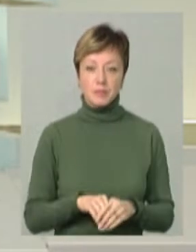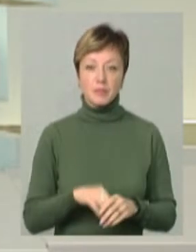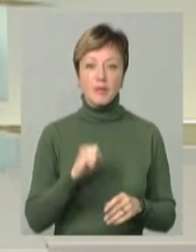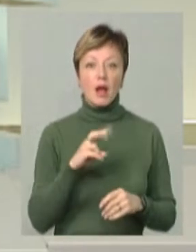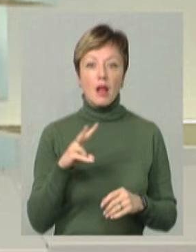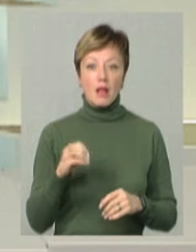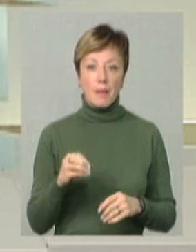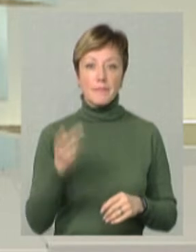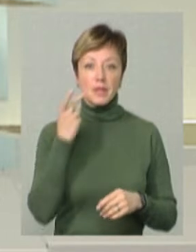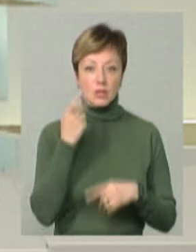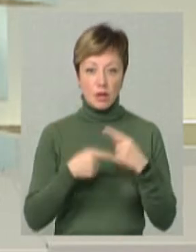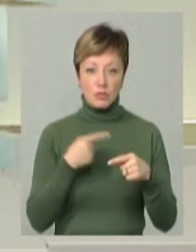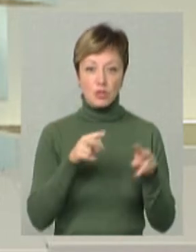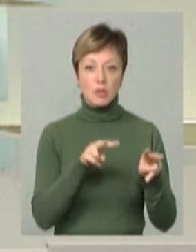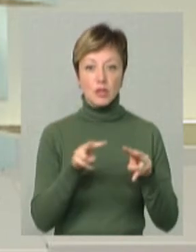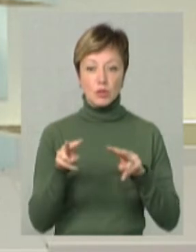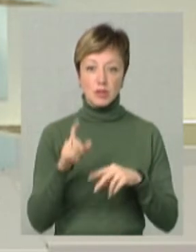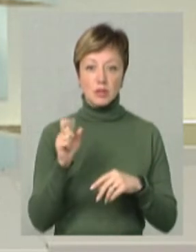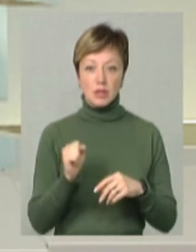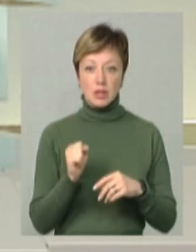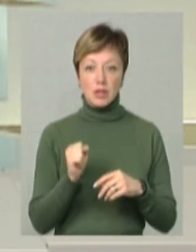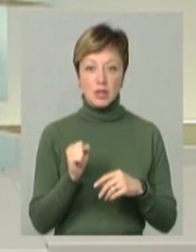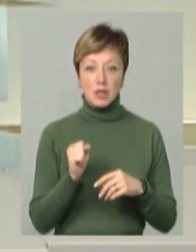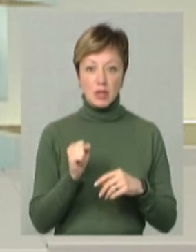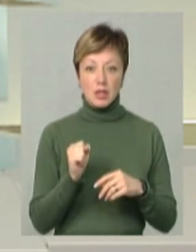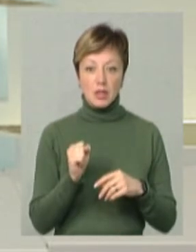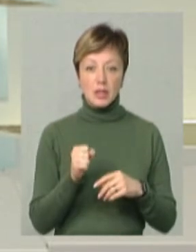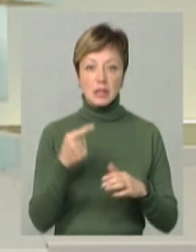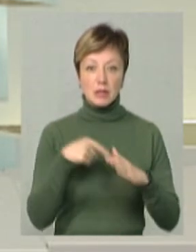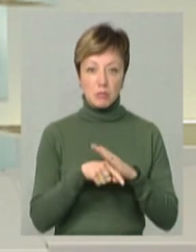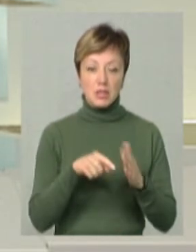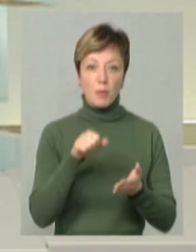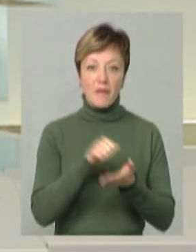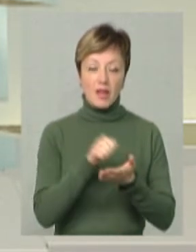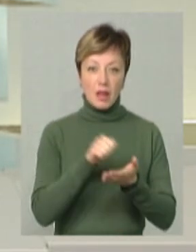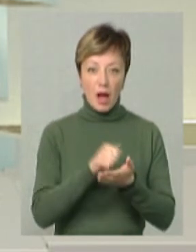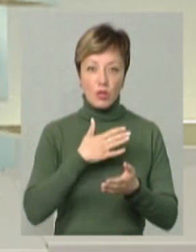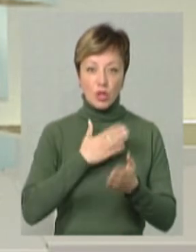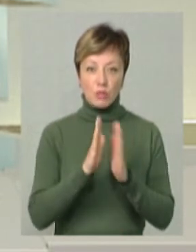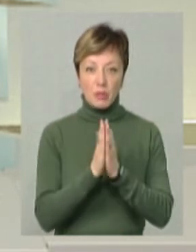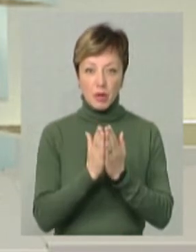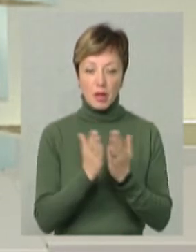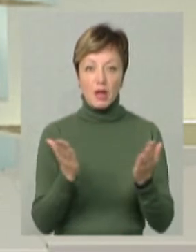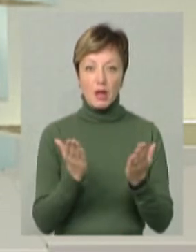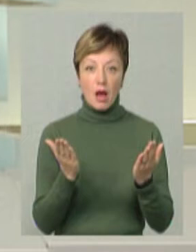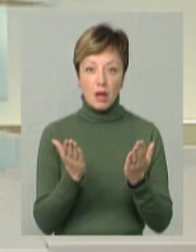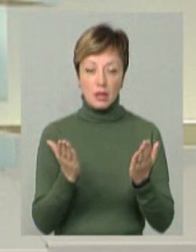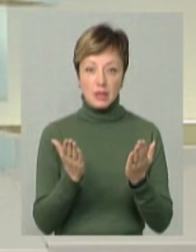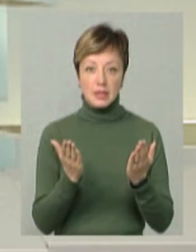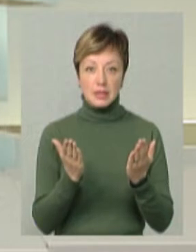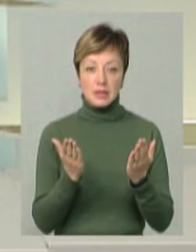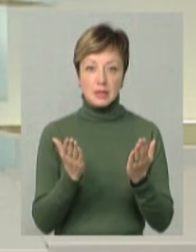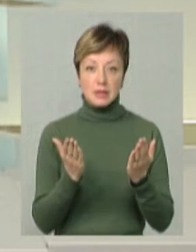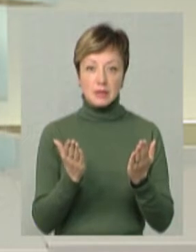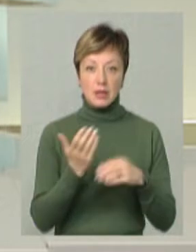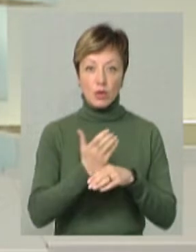але ми завжди слідкуємо за, ну, за змістом видань у нашій бібліотеці, за змістом